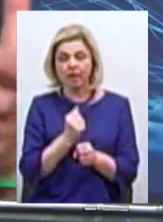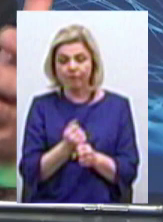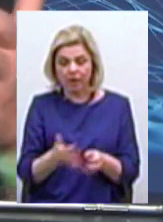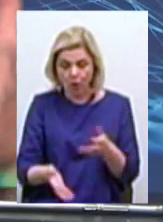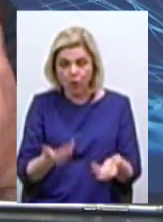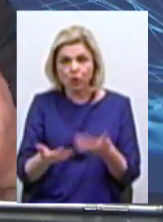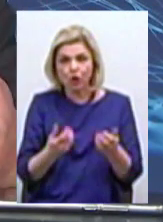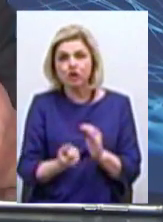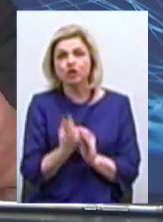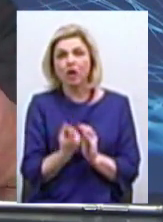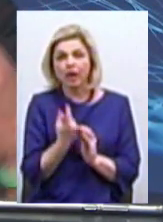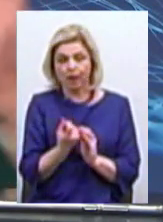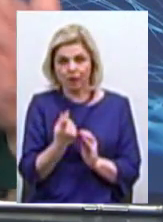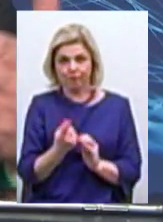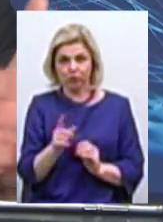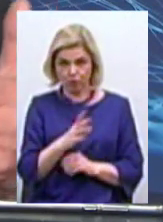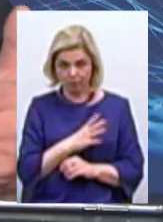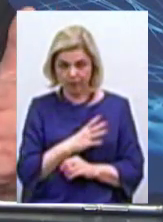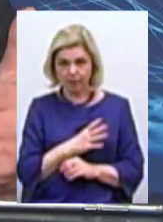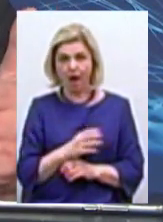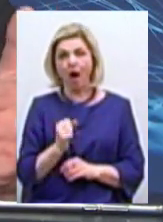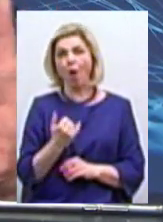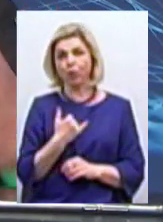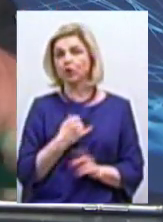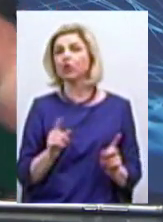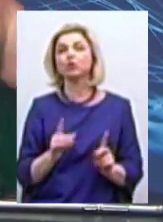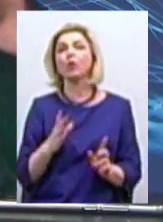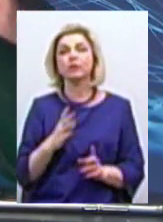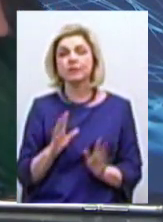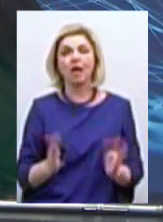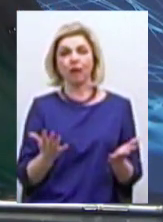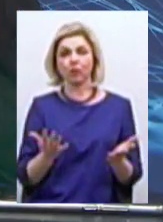для того, щоб джерела били. Що в нас сьогодні сталося? Коли